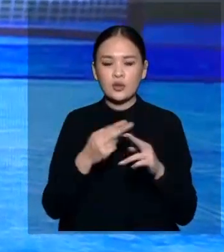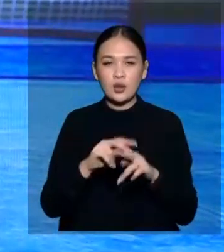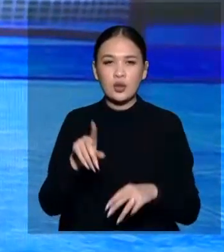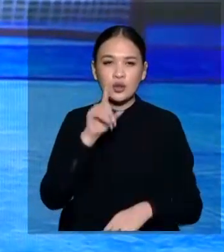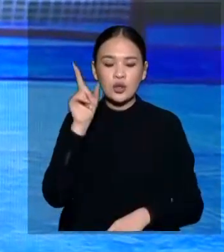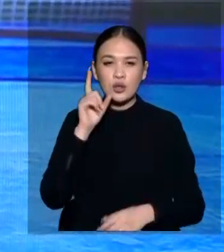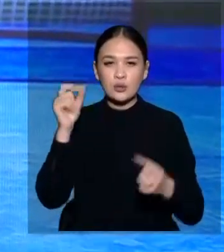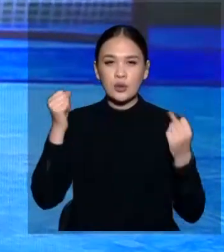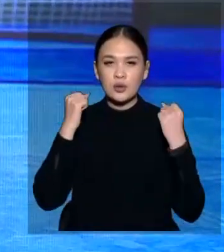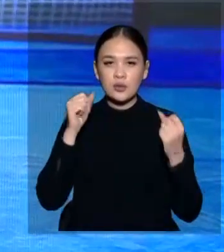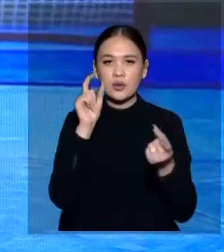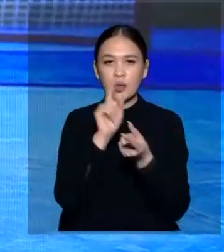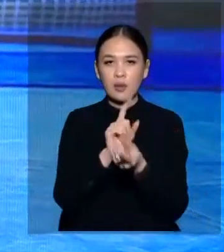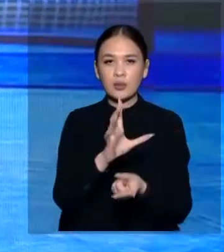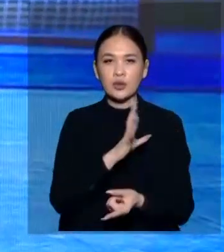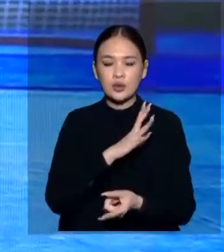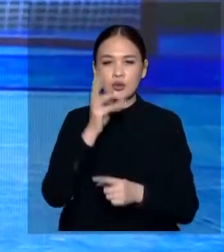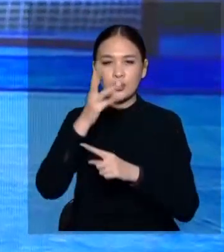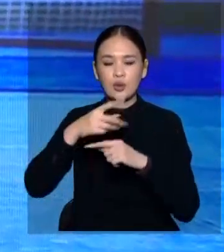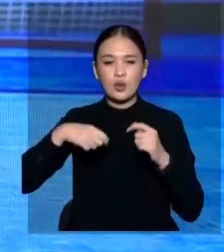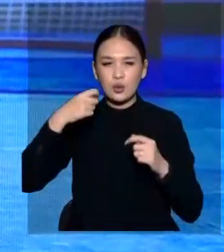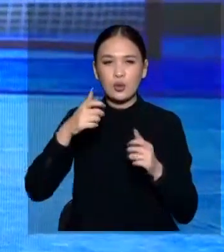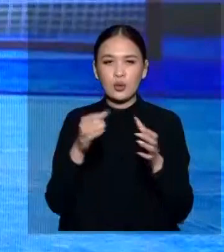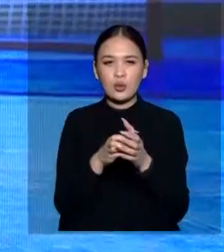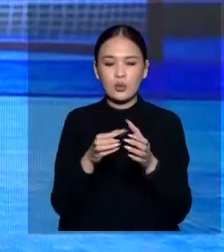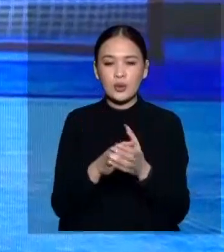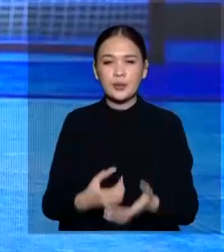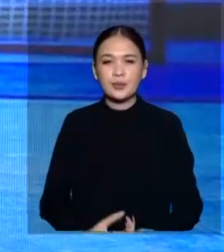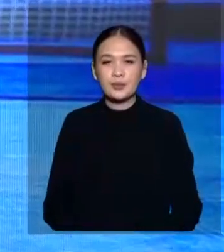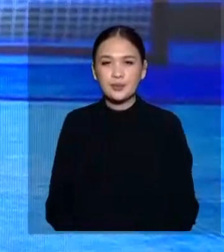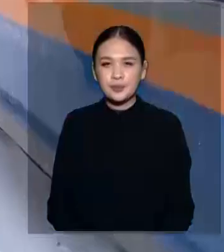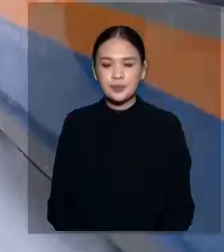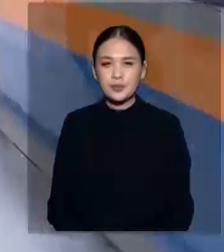юной спортсменкой встретилась и наша съемочная группа.